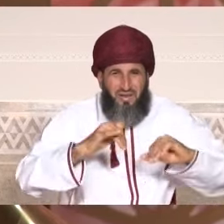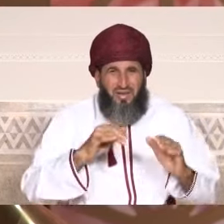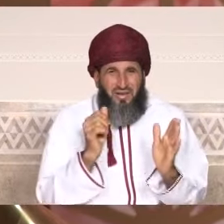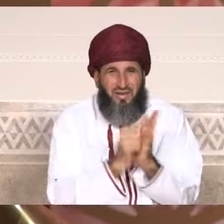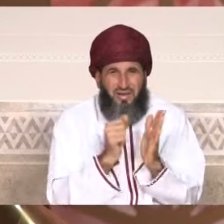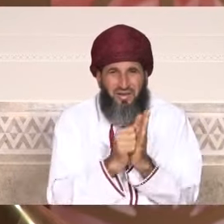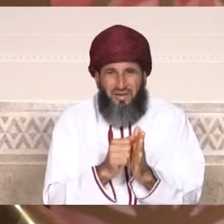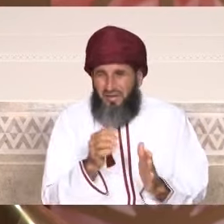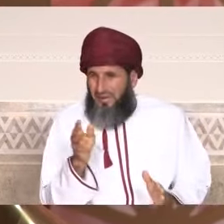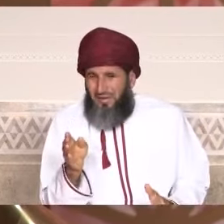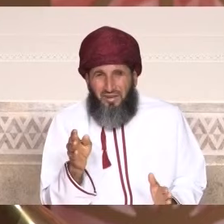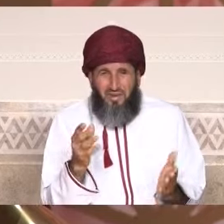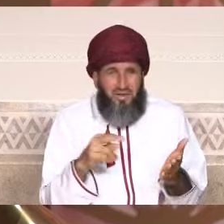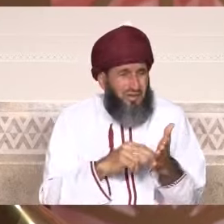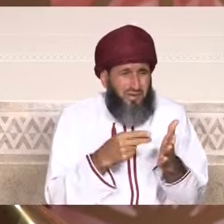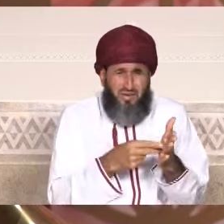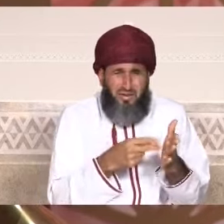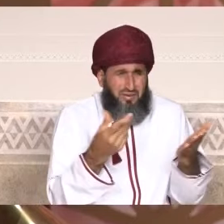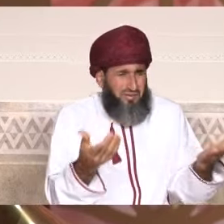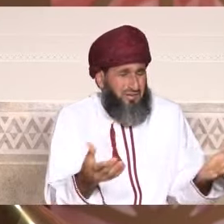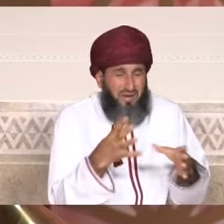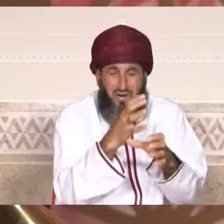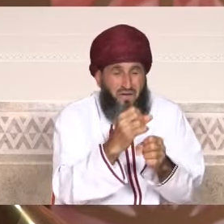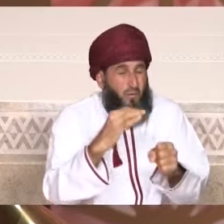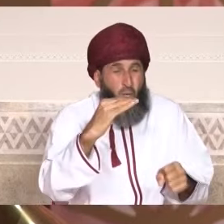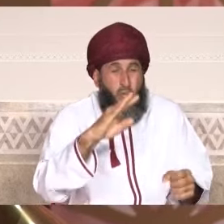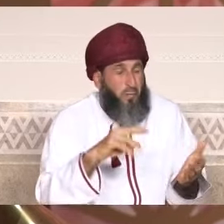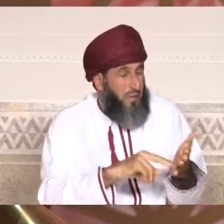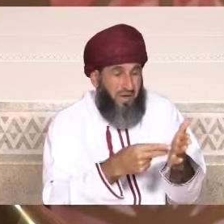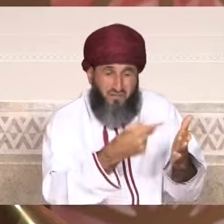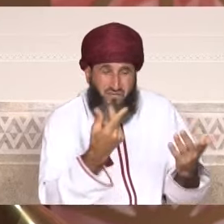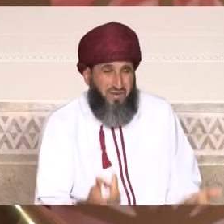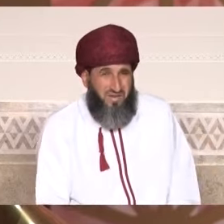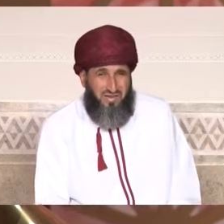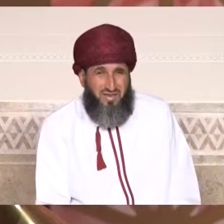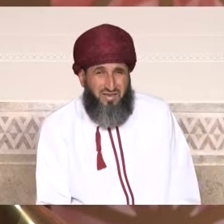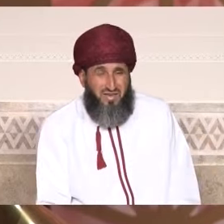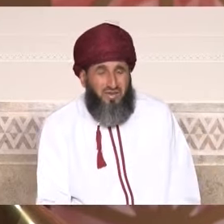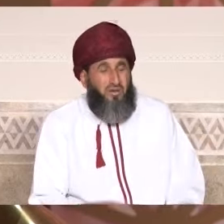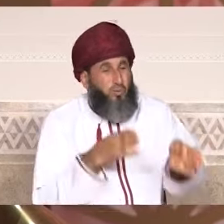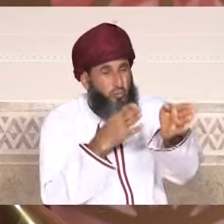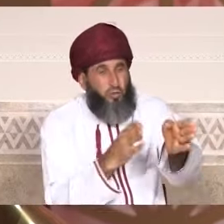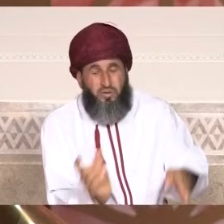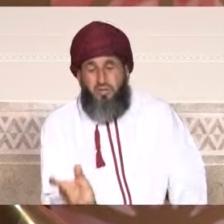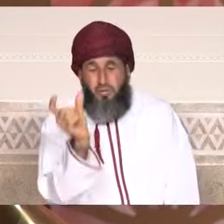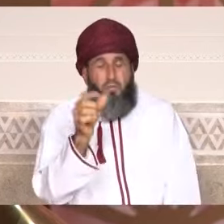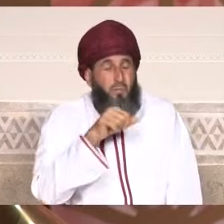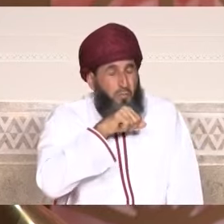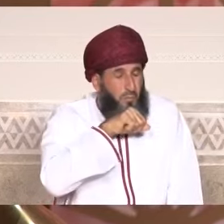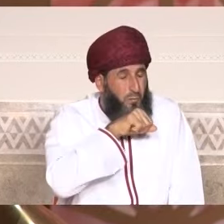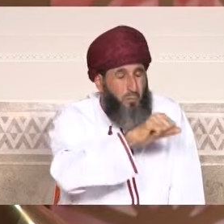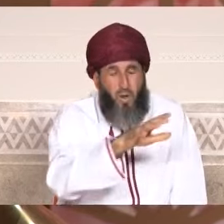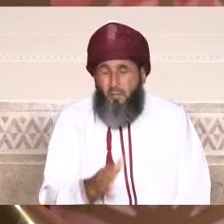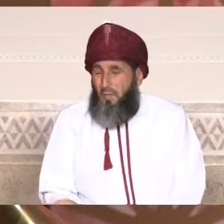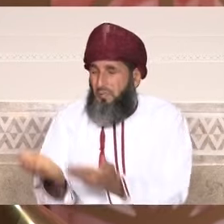بيته وهو في بيتها، كيف يتأتى أن تحفظ هذه الأحكام؟ إذا فحصنا سنة رسول الله صلى الله عليه وآله وسلم